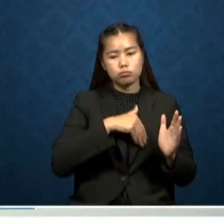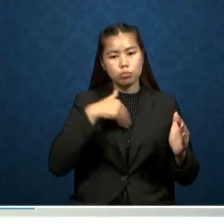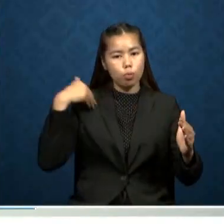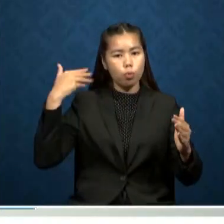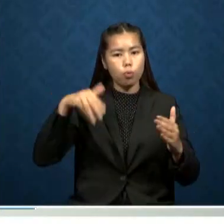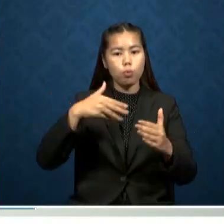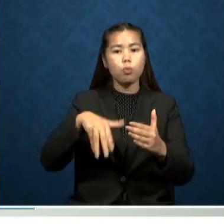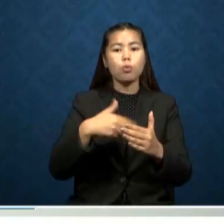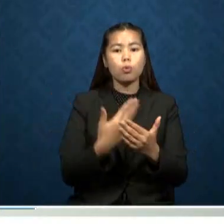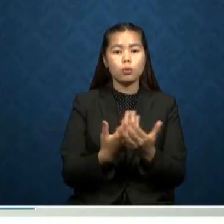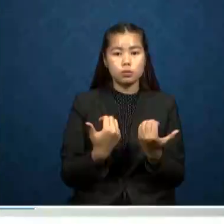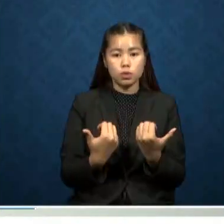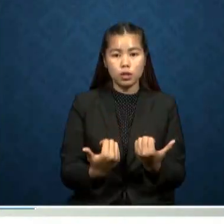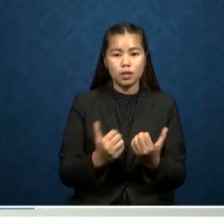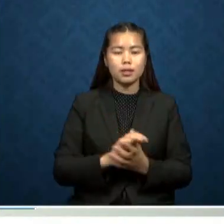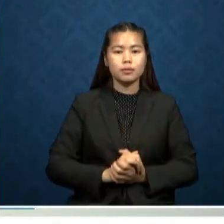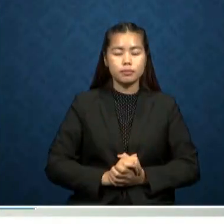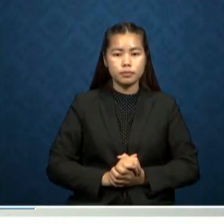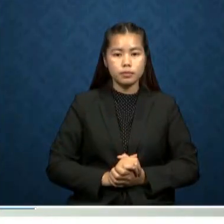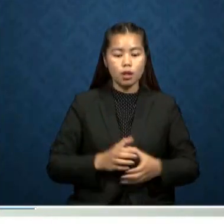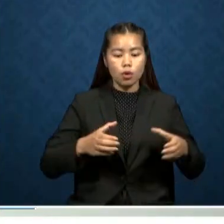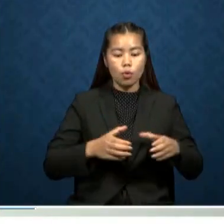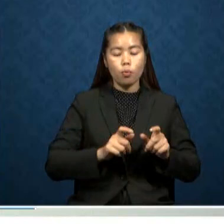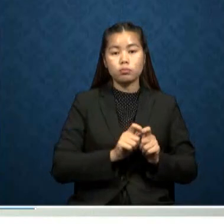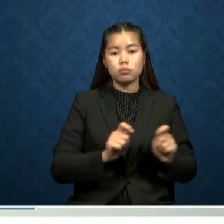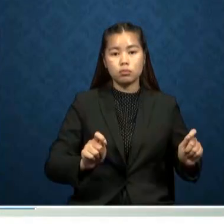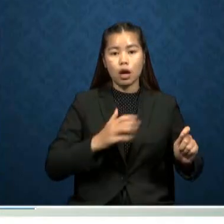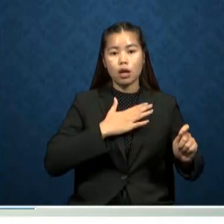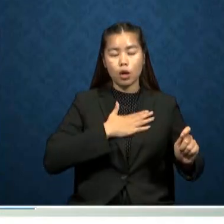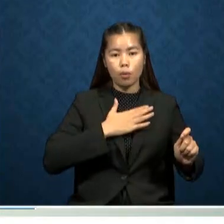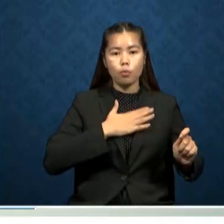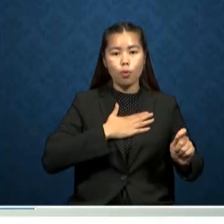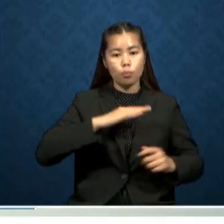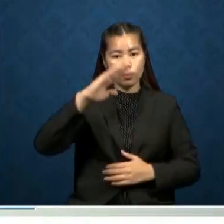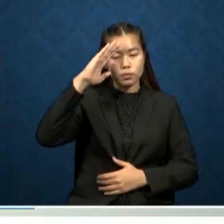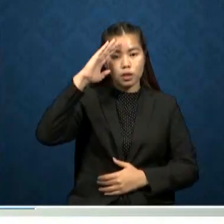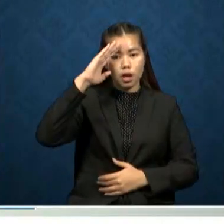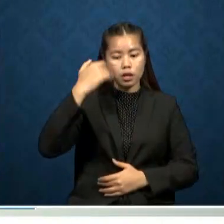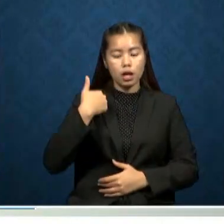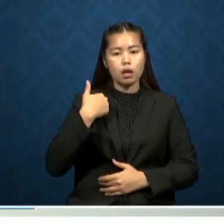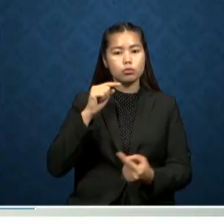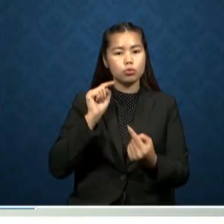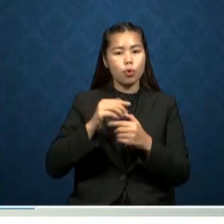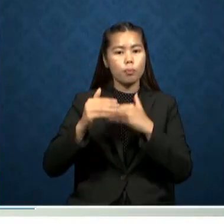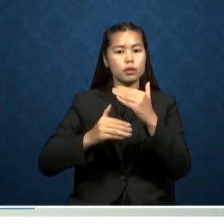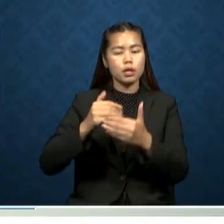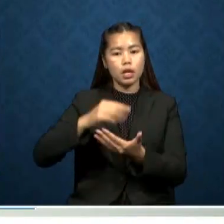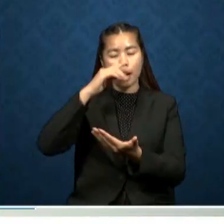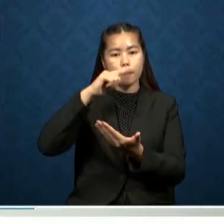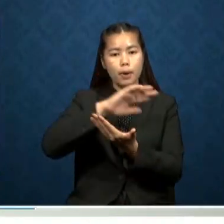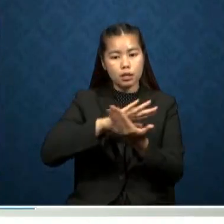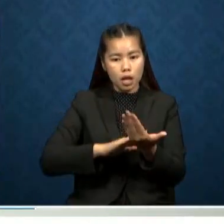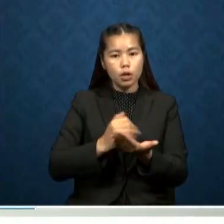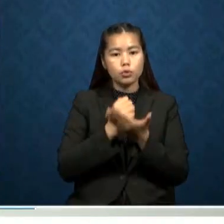มาคณะอนุกรรมาธิการกิจการทหารเพื่อความมั่นคงการพัฒนาประเทศและการช่วยเหลือประชา